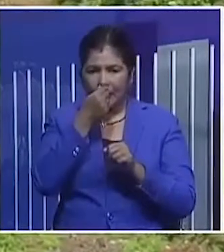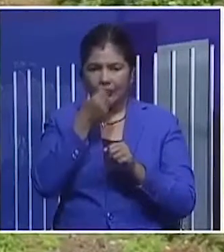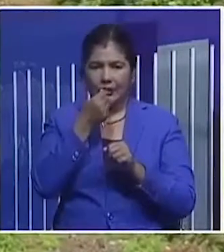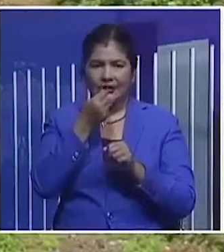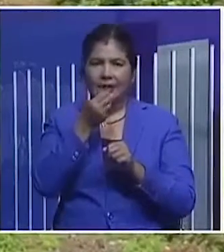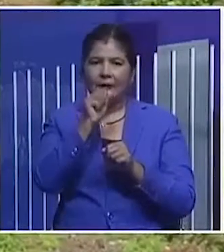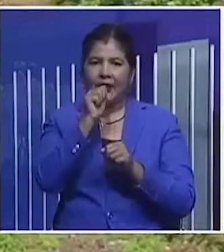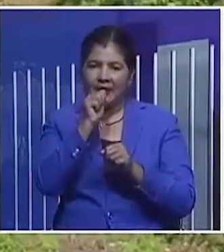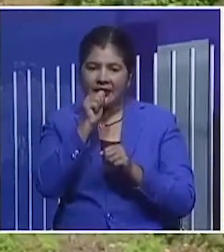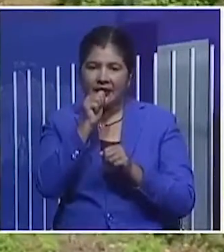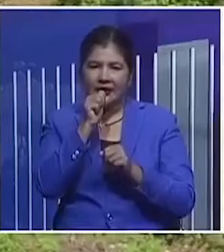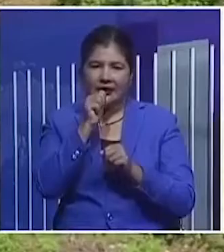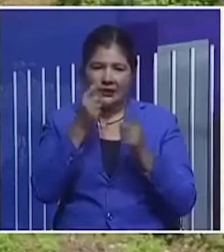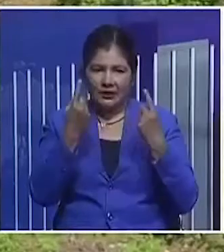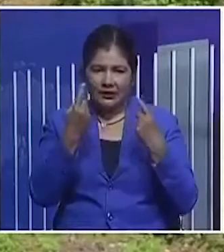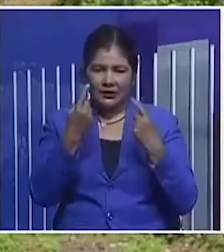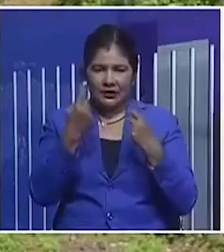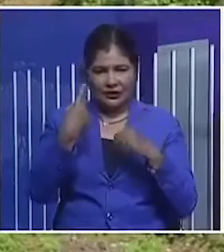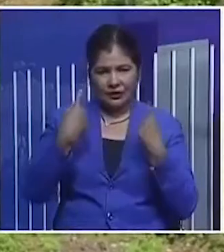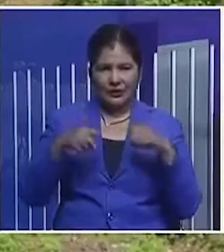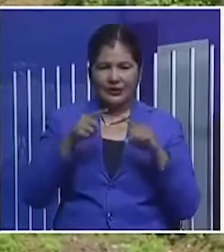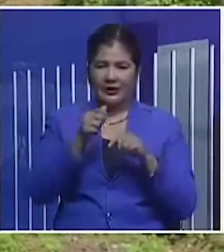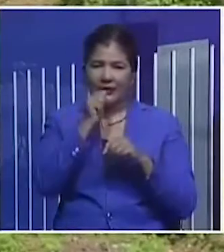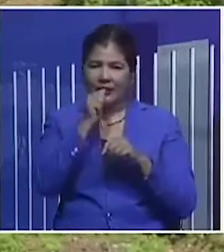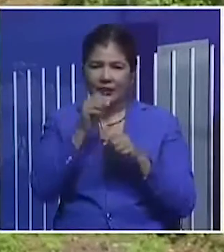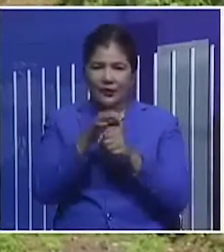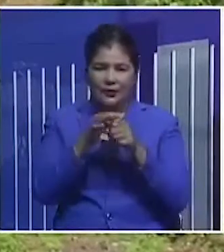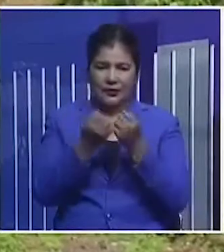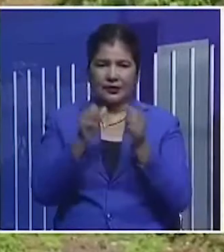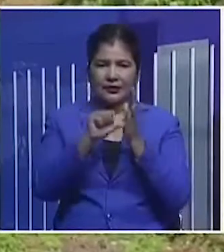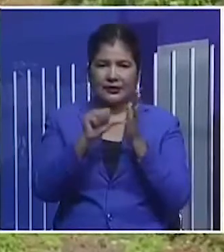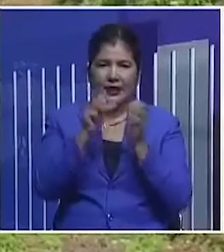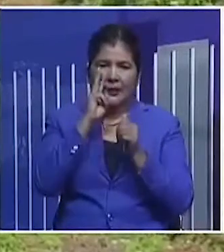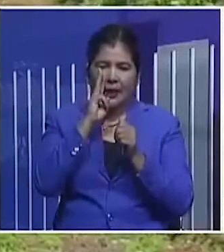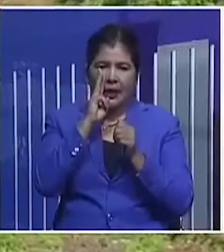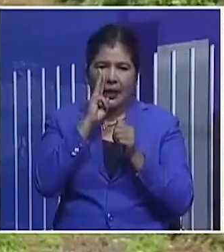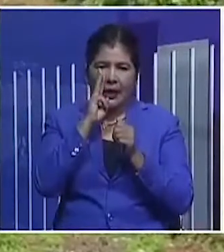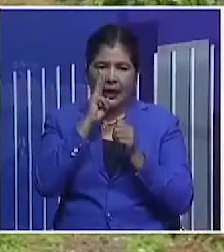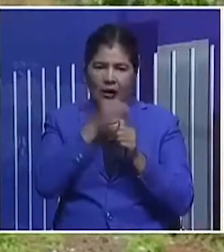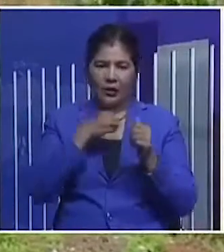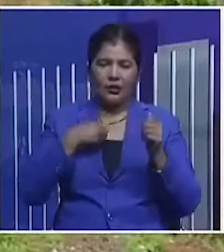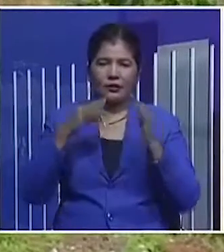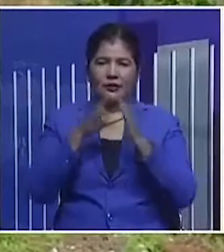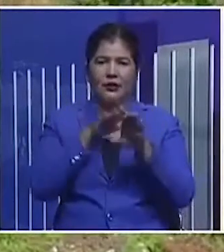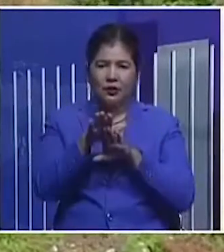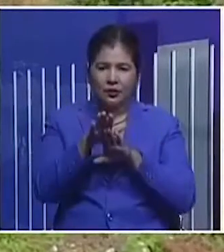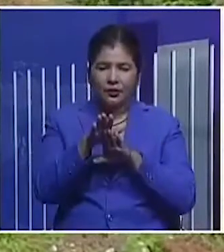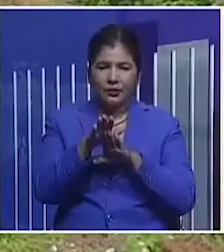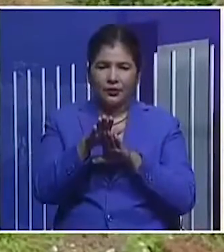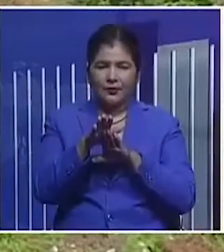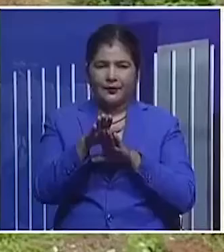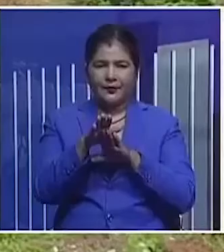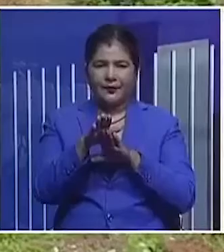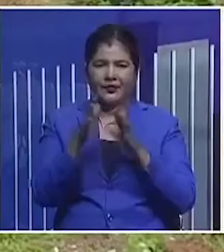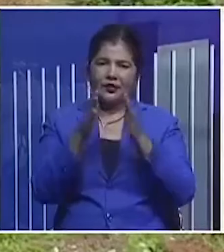जनतालाई खानेपानी, स्वस्थ खानेपानी व्यवस्था गर्ने र जिल्लामा हस्पिटलहरू, यस्ता